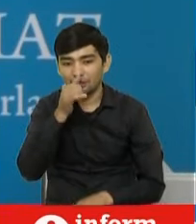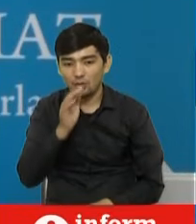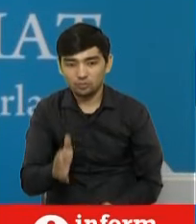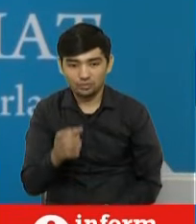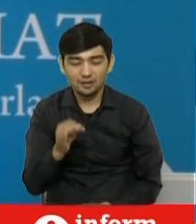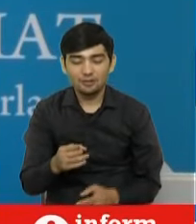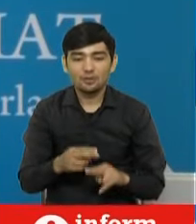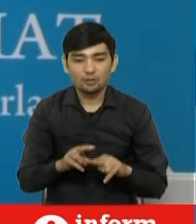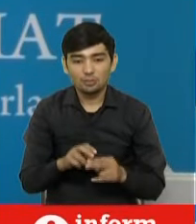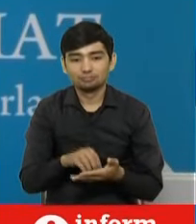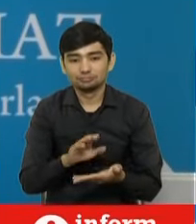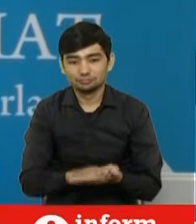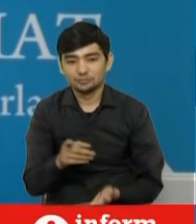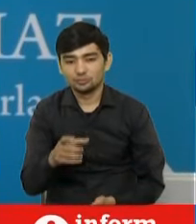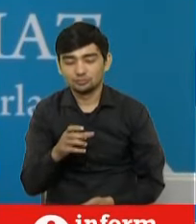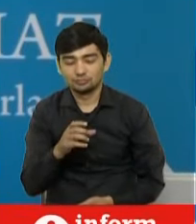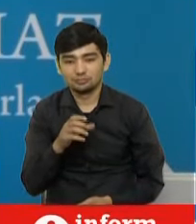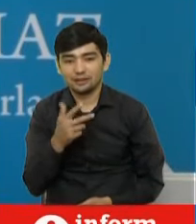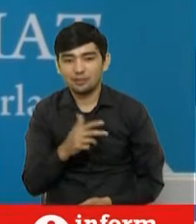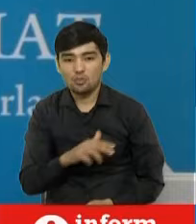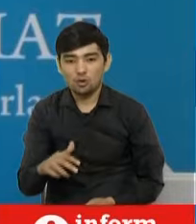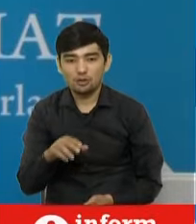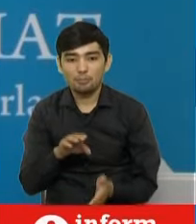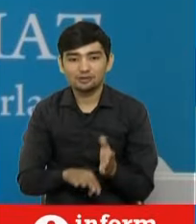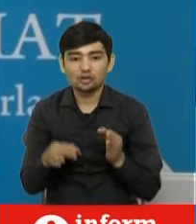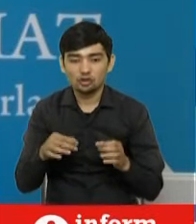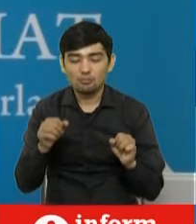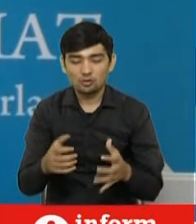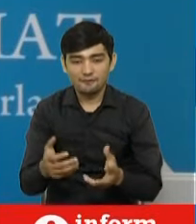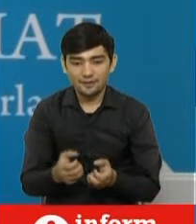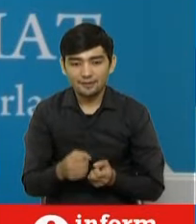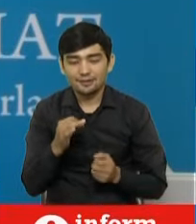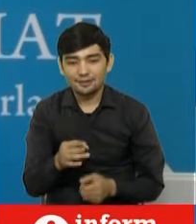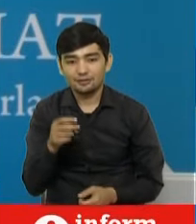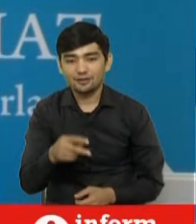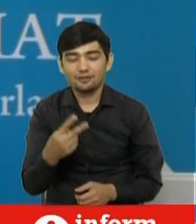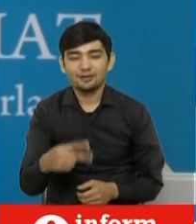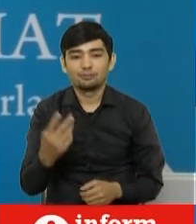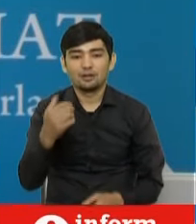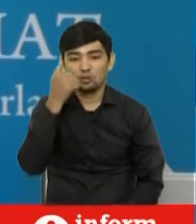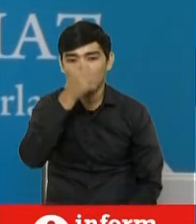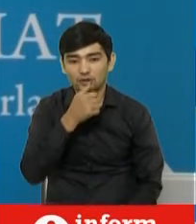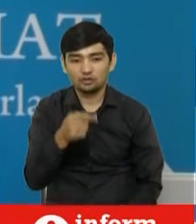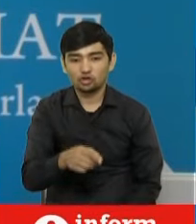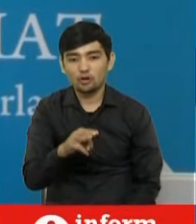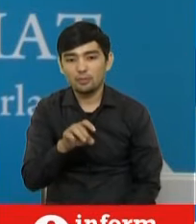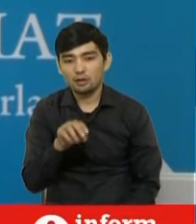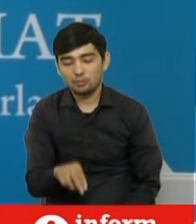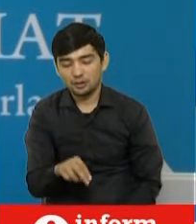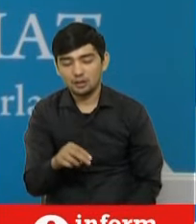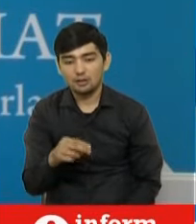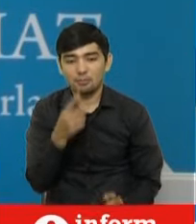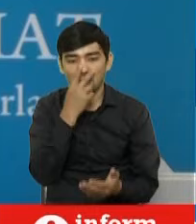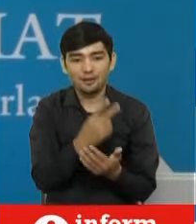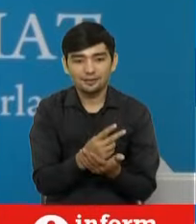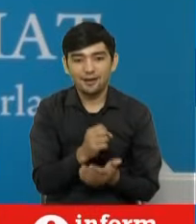шығындарды жабуға жеткілікті. Екінші салық кодексіне сәйкес 2025 жылдан бастап 1000 айлық есептік көрсеткіш